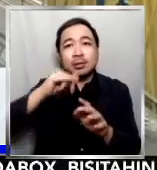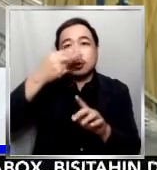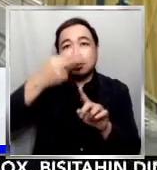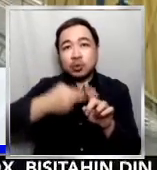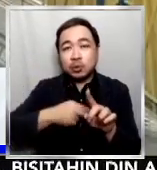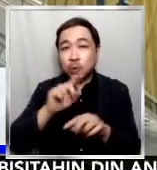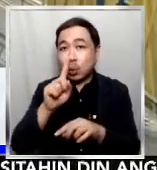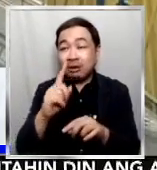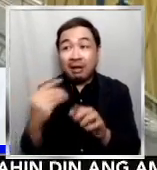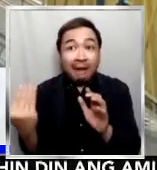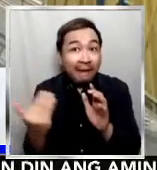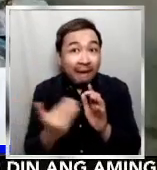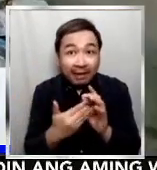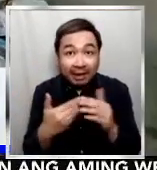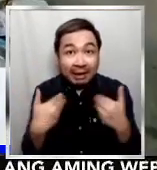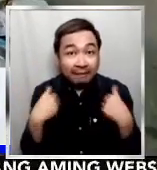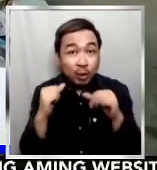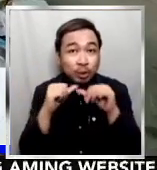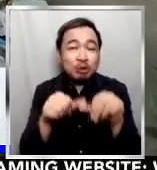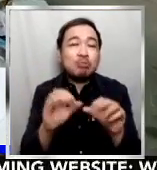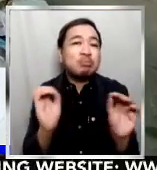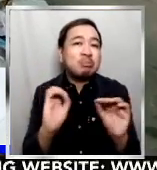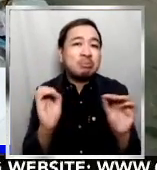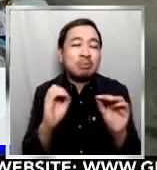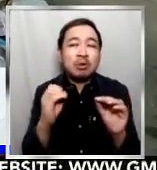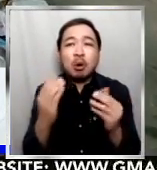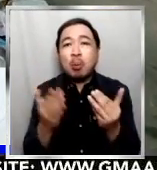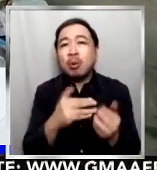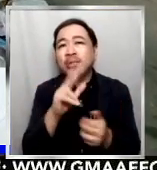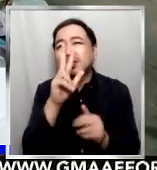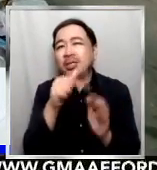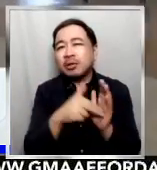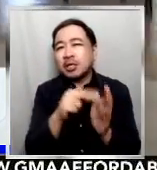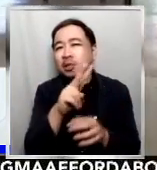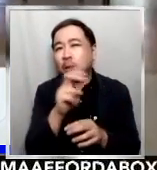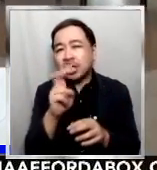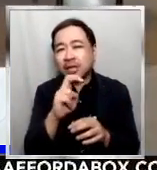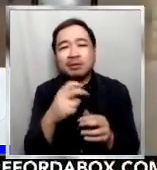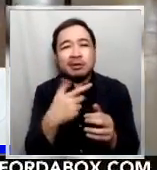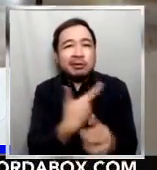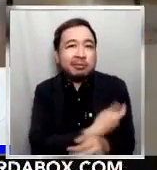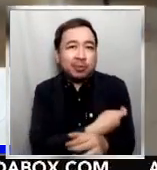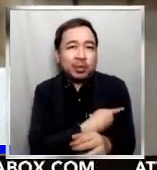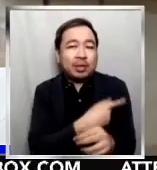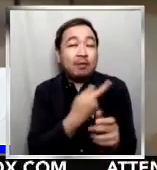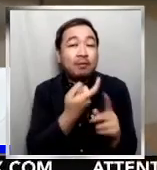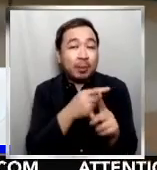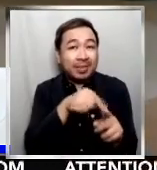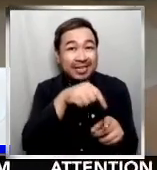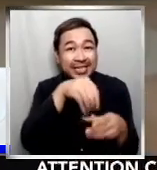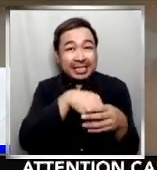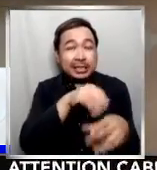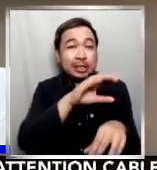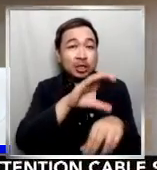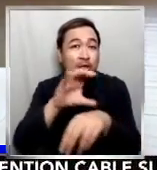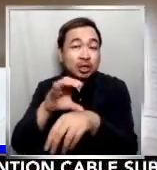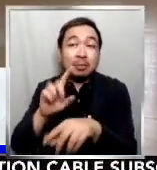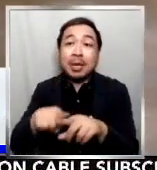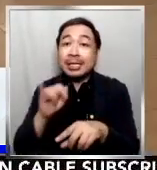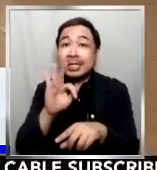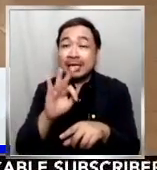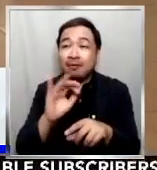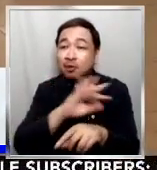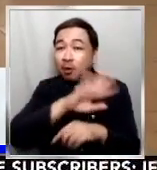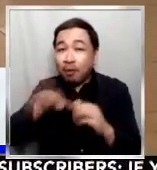pa. Higit 3,200 na ang nabakunahan ng mga parokya, pero kung gagana lang daw ang 12 vaccination site ng